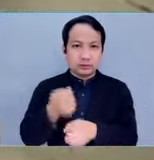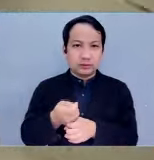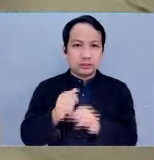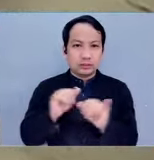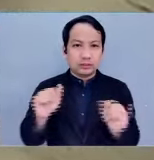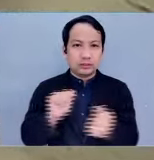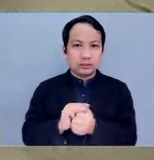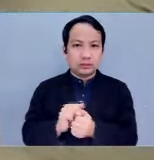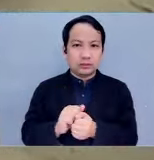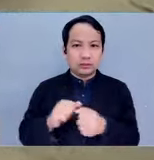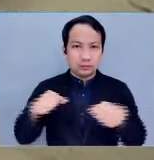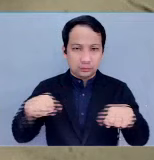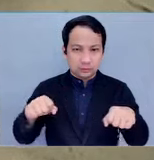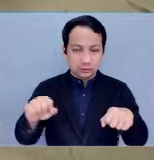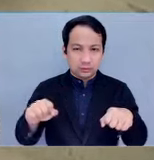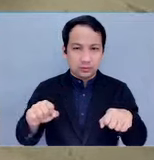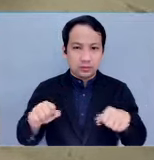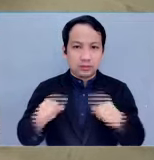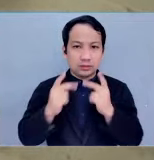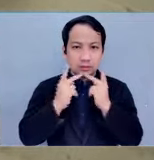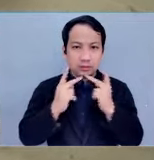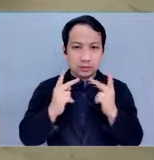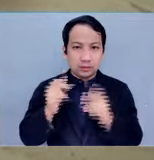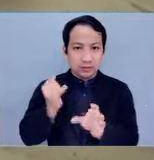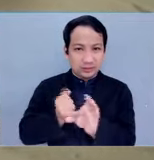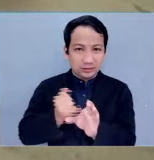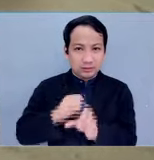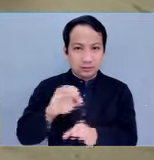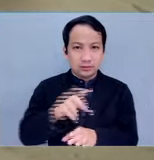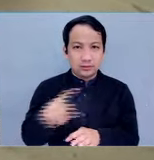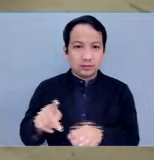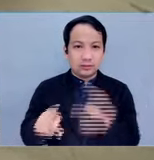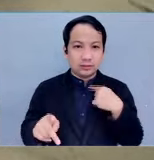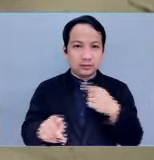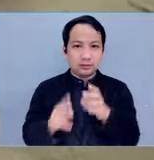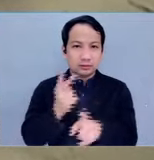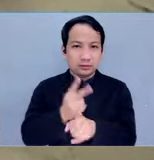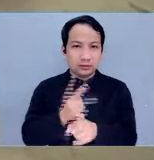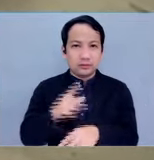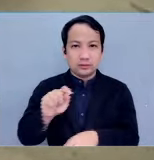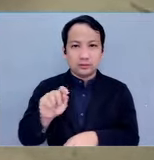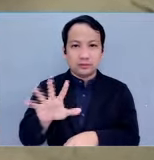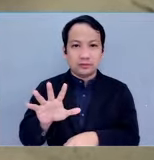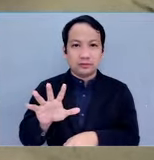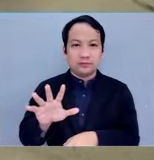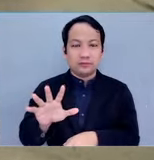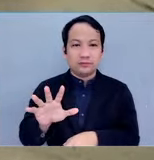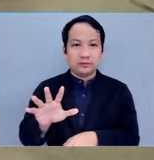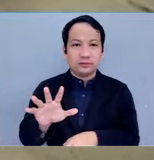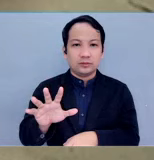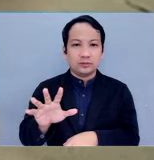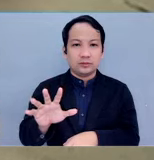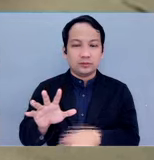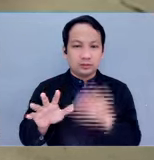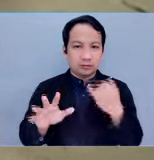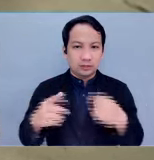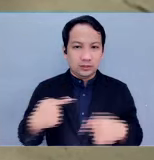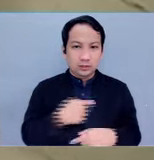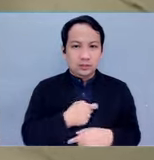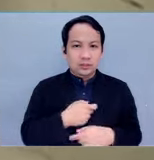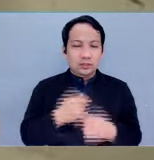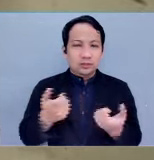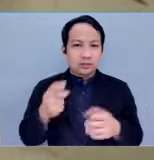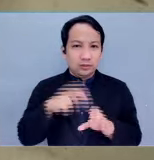isang motorsiklo at pampasaherong jeep. Damay rin ang isang van ng TV5. Karamihan naman sa mga sugatan ay mga pasahero